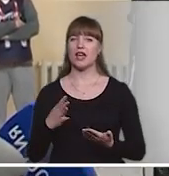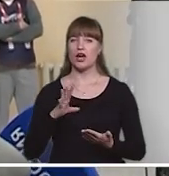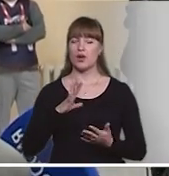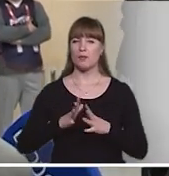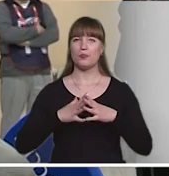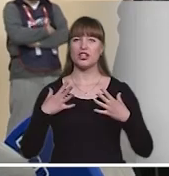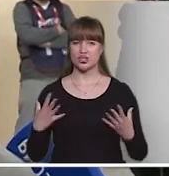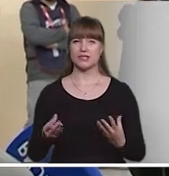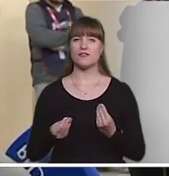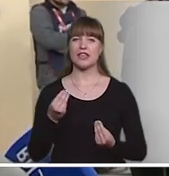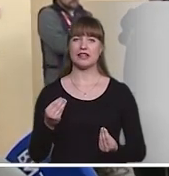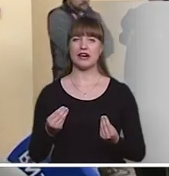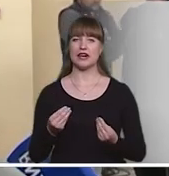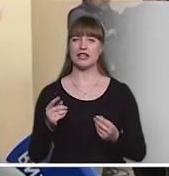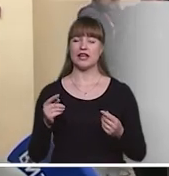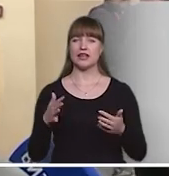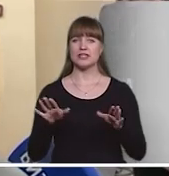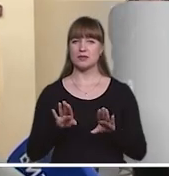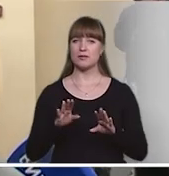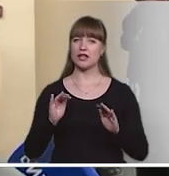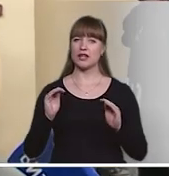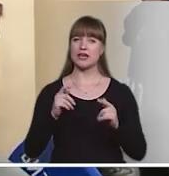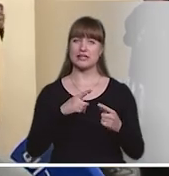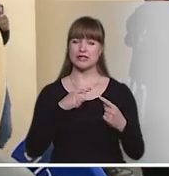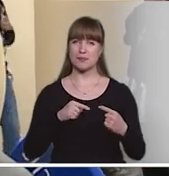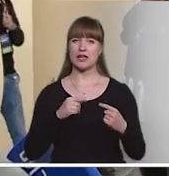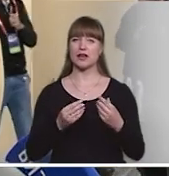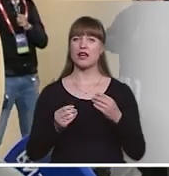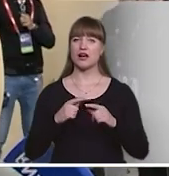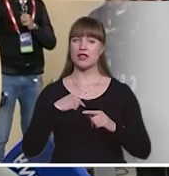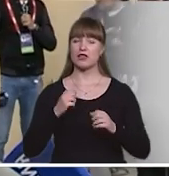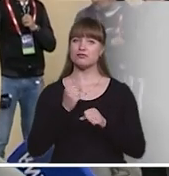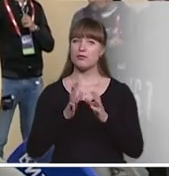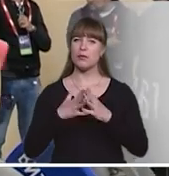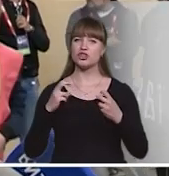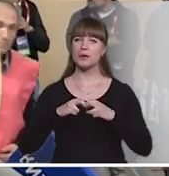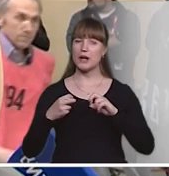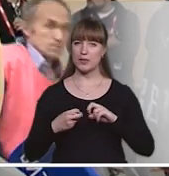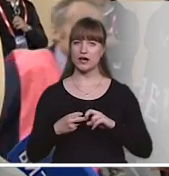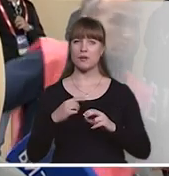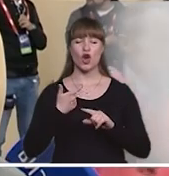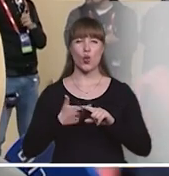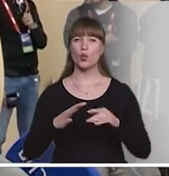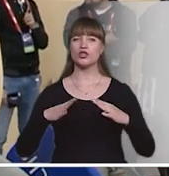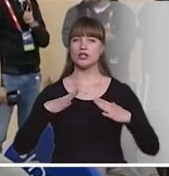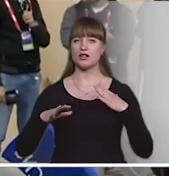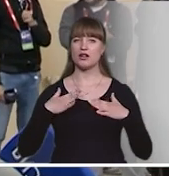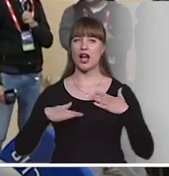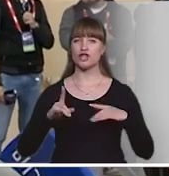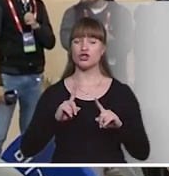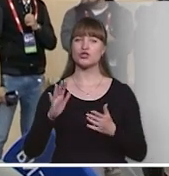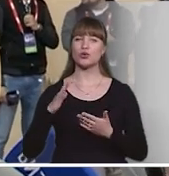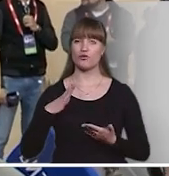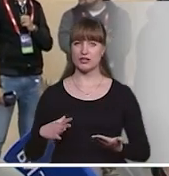Играли в большинстве. Тем не менее, соперник создал нам большие проблемы. Но очень рад, что